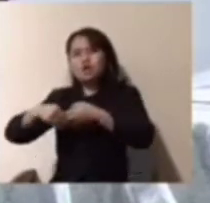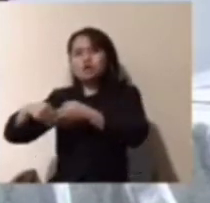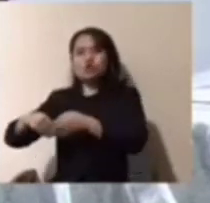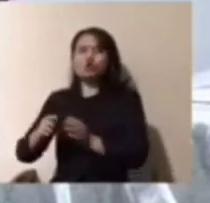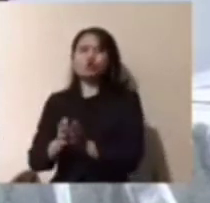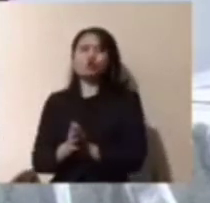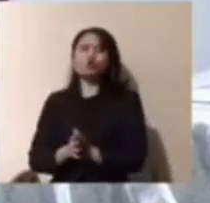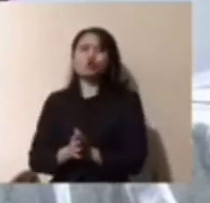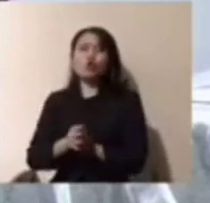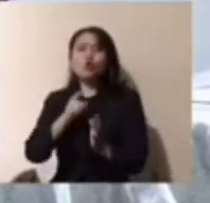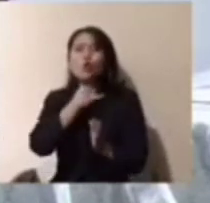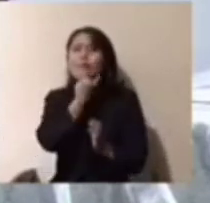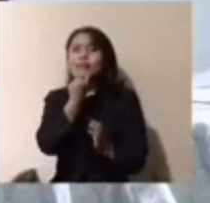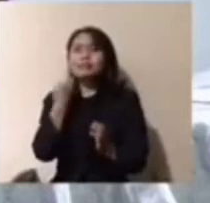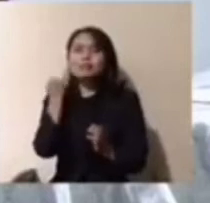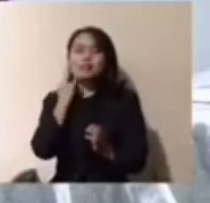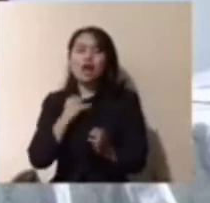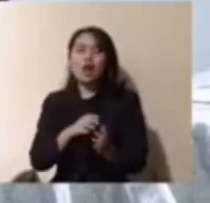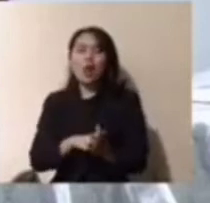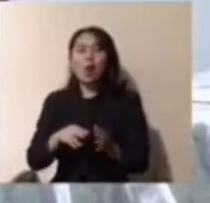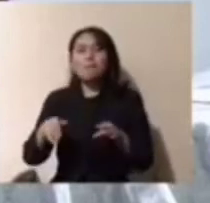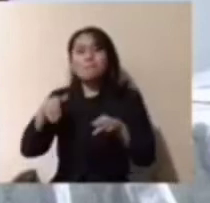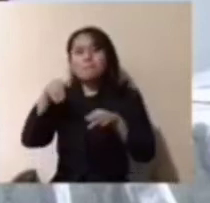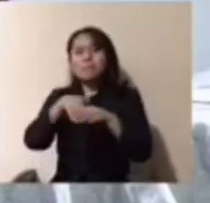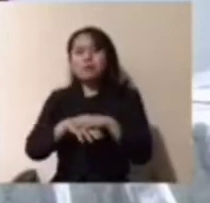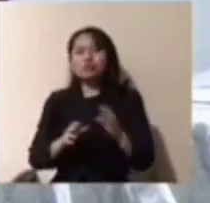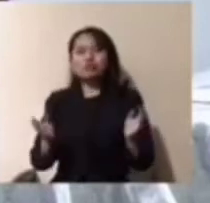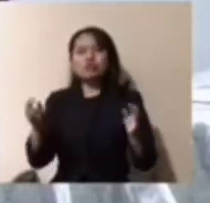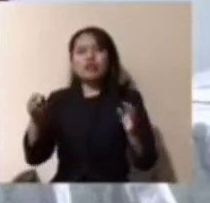masuk ke tanah terjanji.